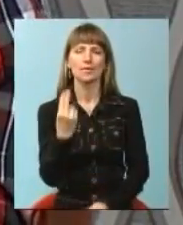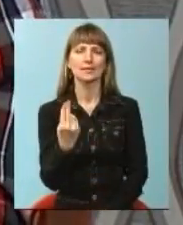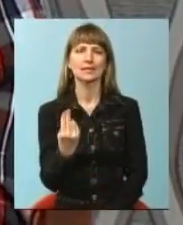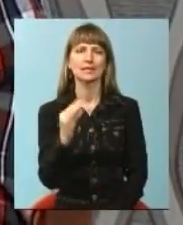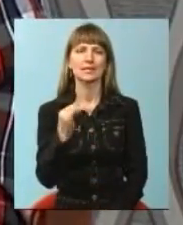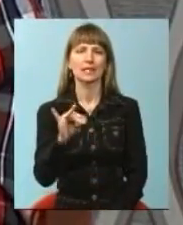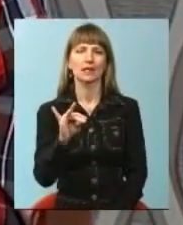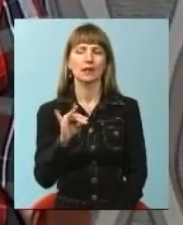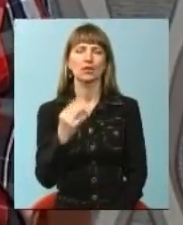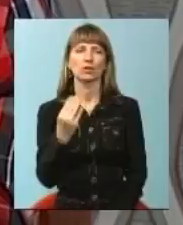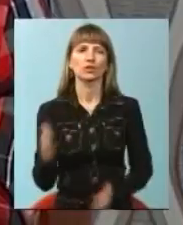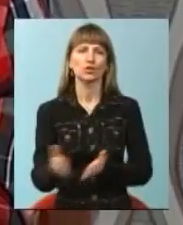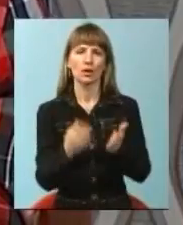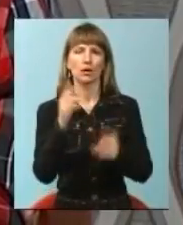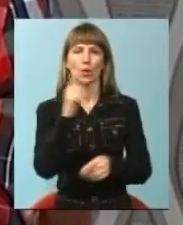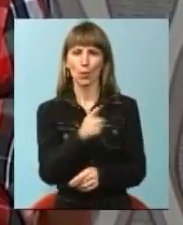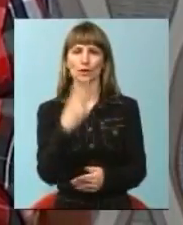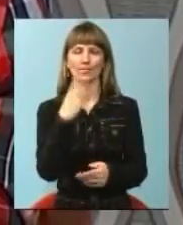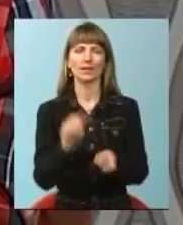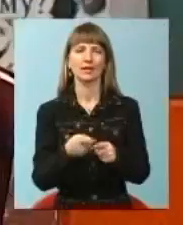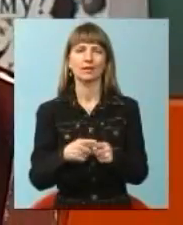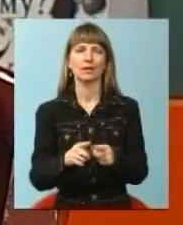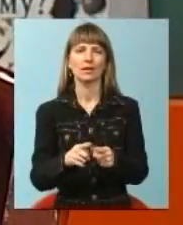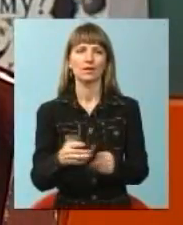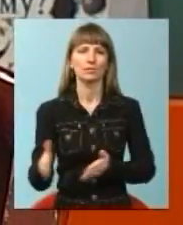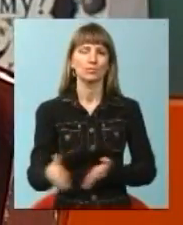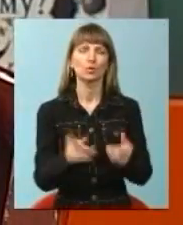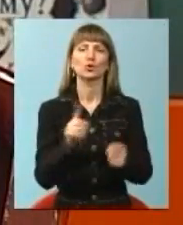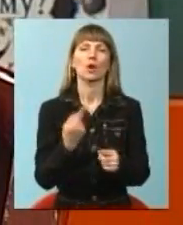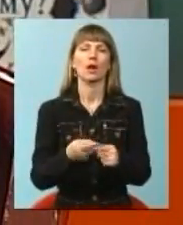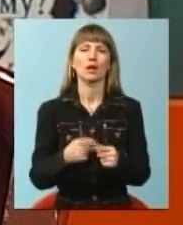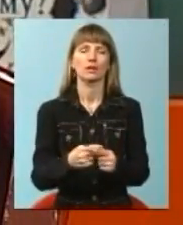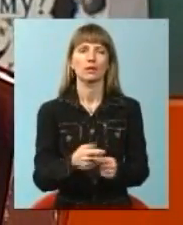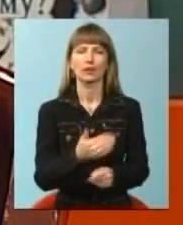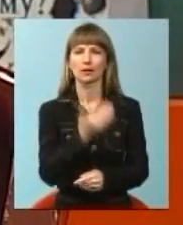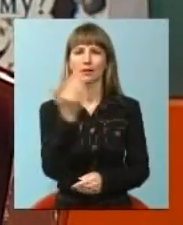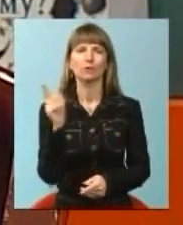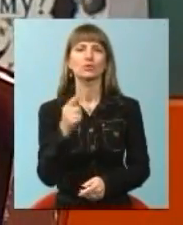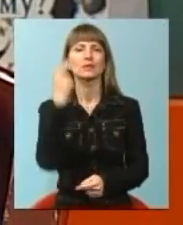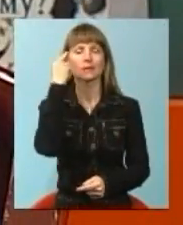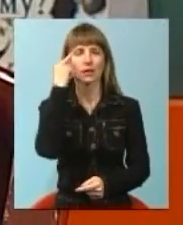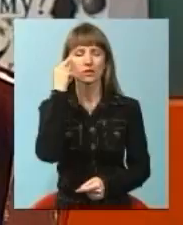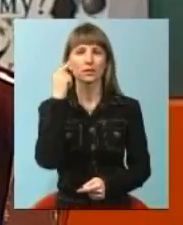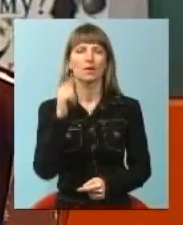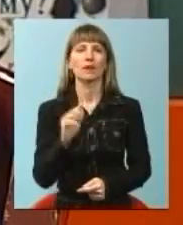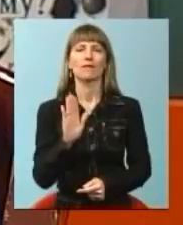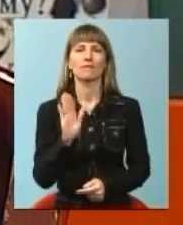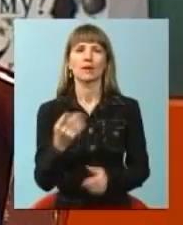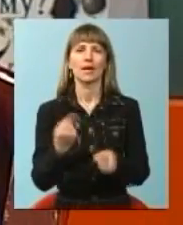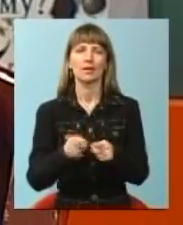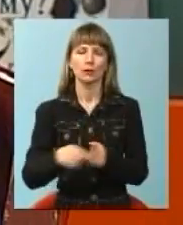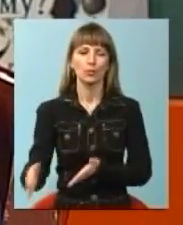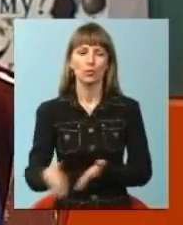Напевно, кожен з вас помічав його на небі, цей шлях. Що це за Чумацький шлях і що ти про нього знаєш? У Чумацькому шляху